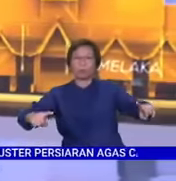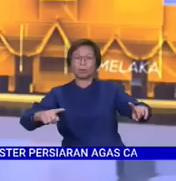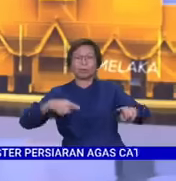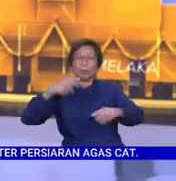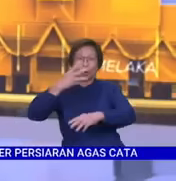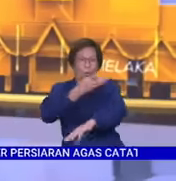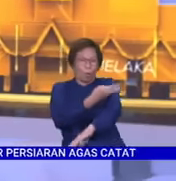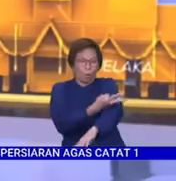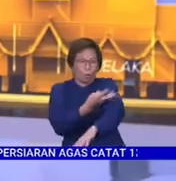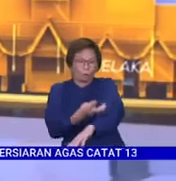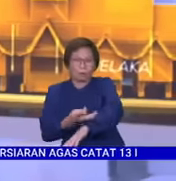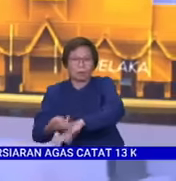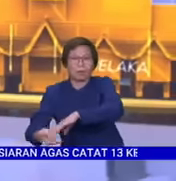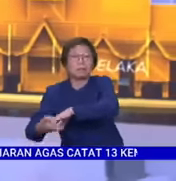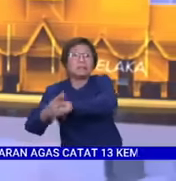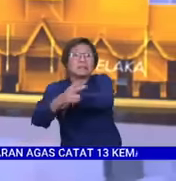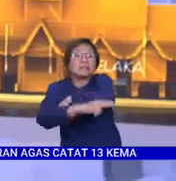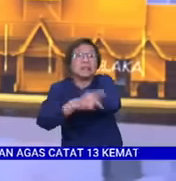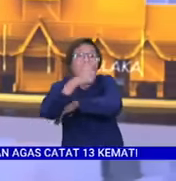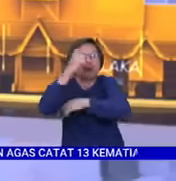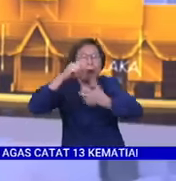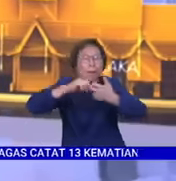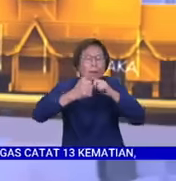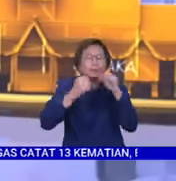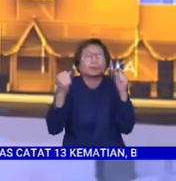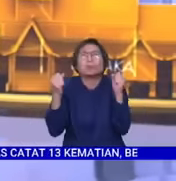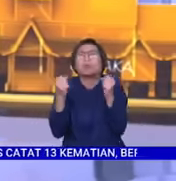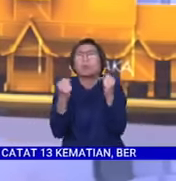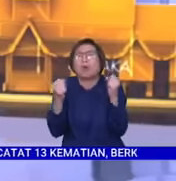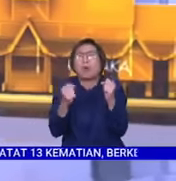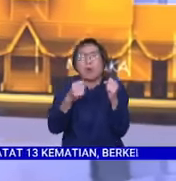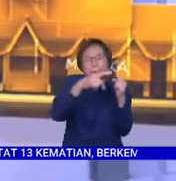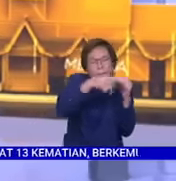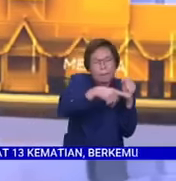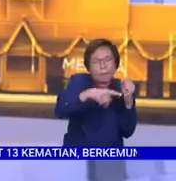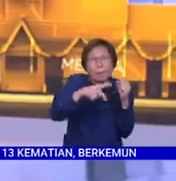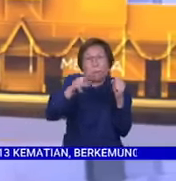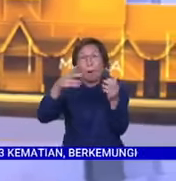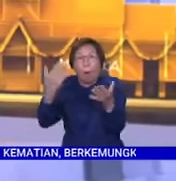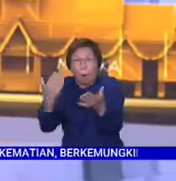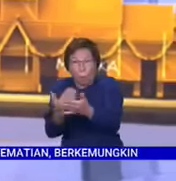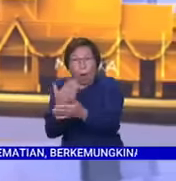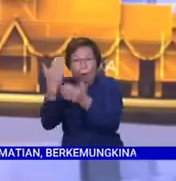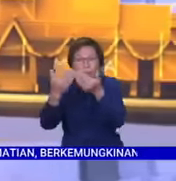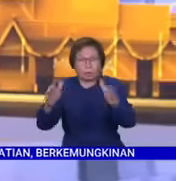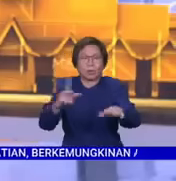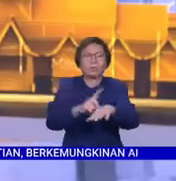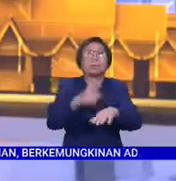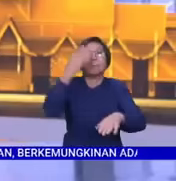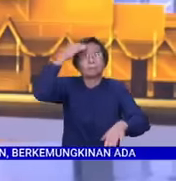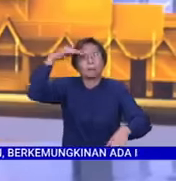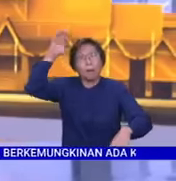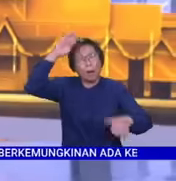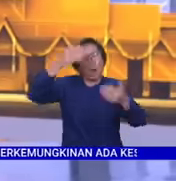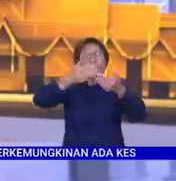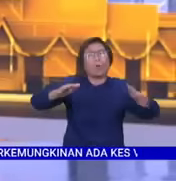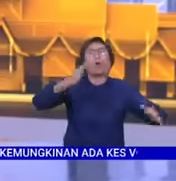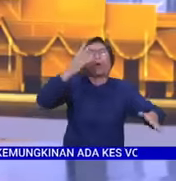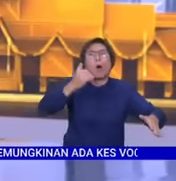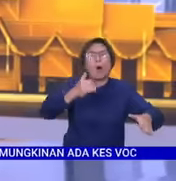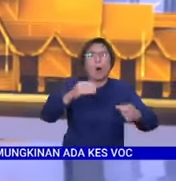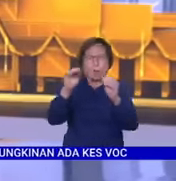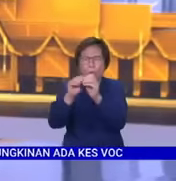negeri berikut ntar masalah penghawa dingin sebuah APV baru akan dibuka di Perlis pembukaannya bagi meningkatkan